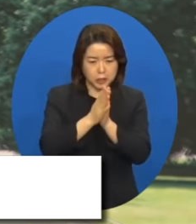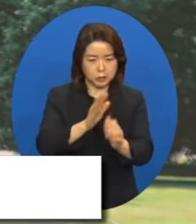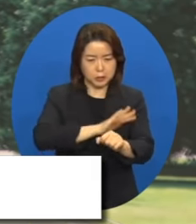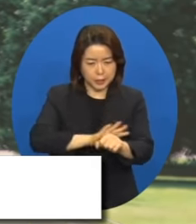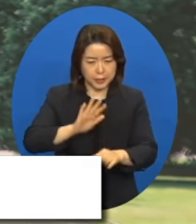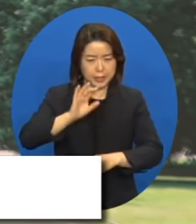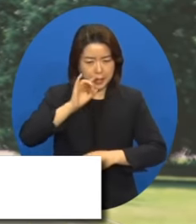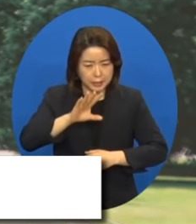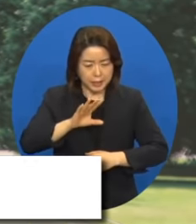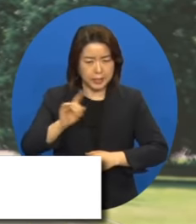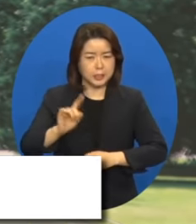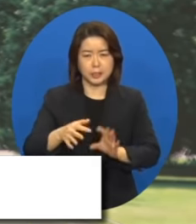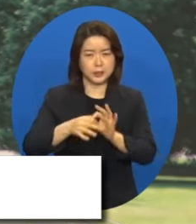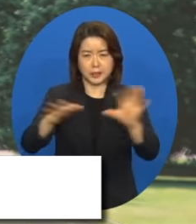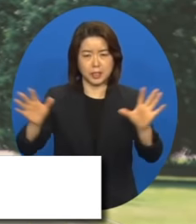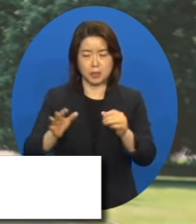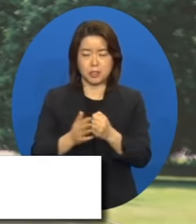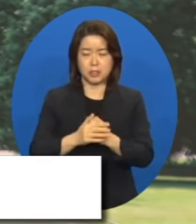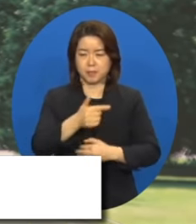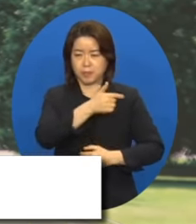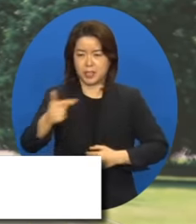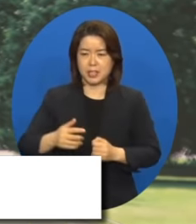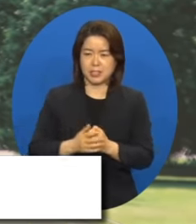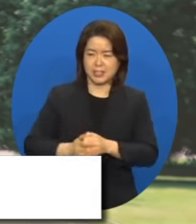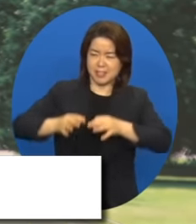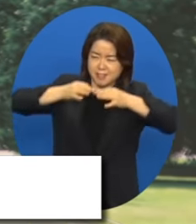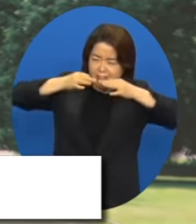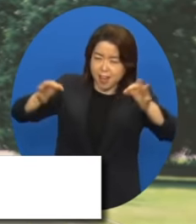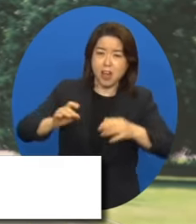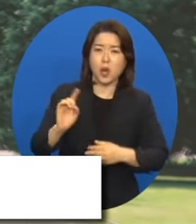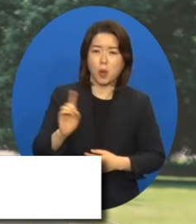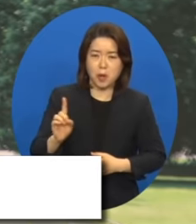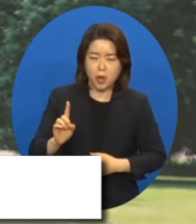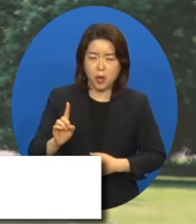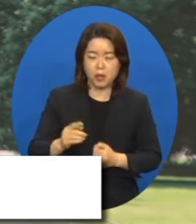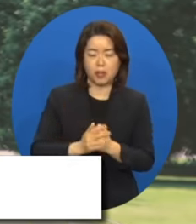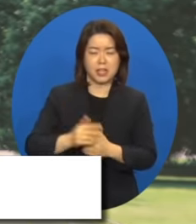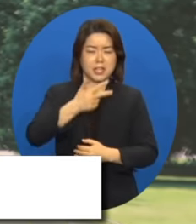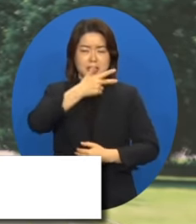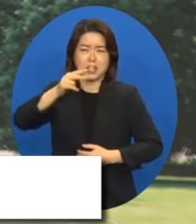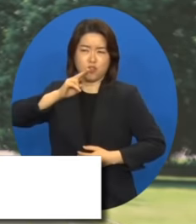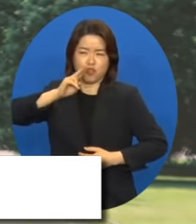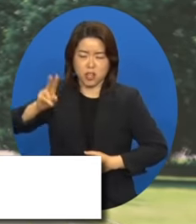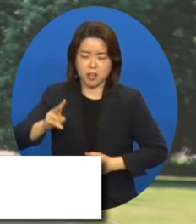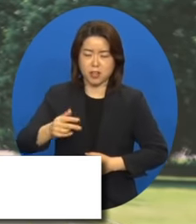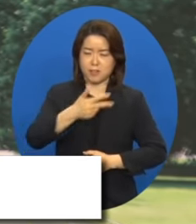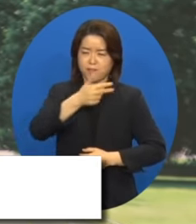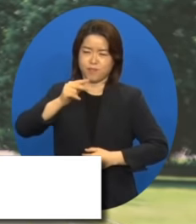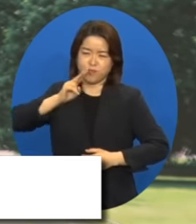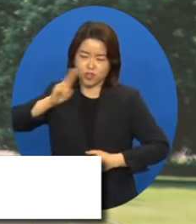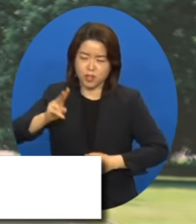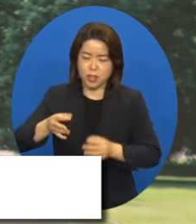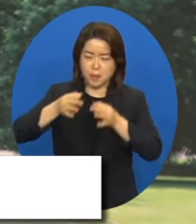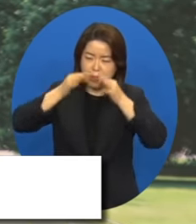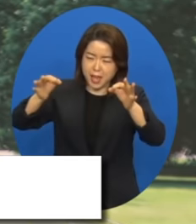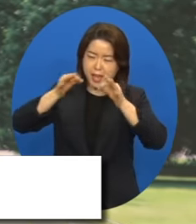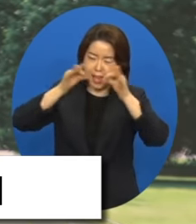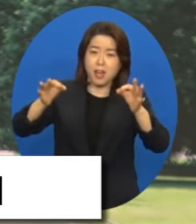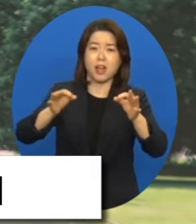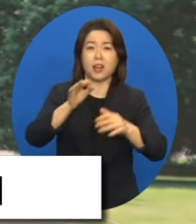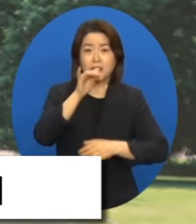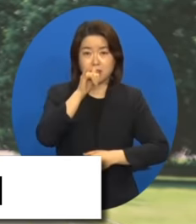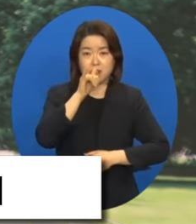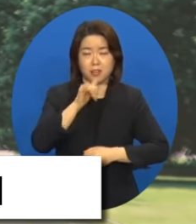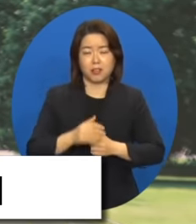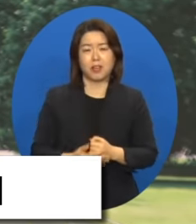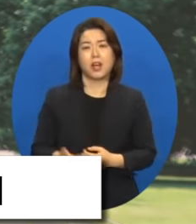상관없이 큰 소리로 정말 바라가는 마음으로 주여 하고 몇 번을 부르짖었는지 모른답니다.